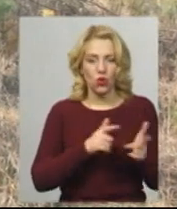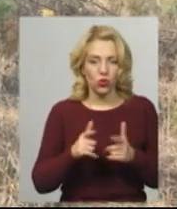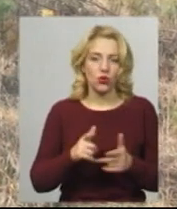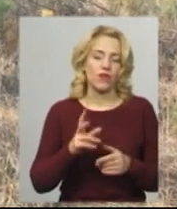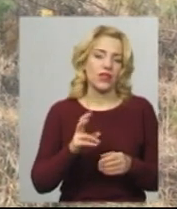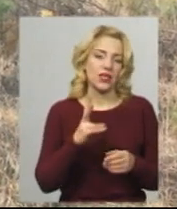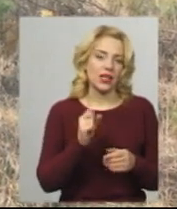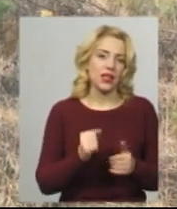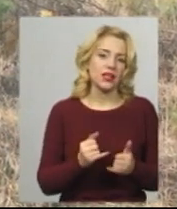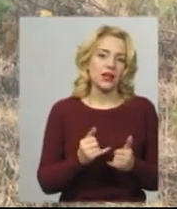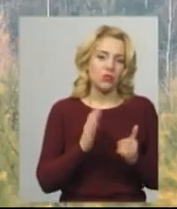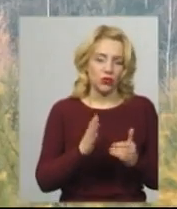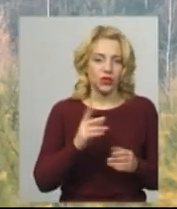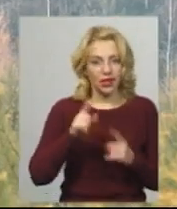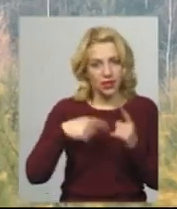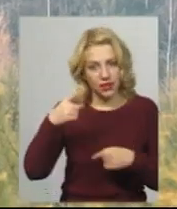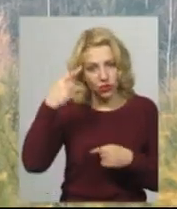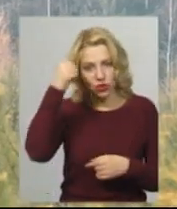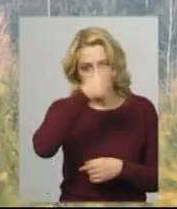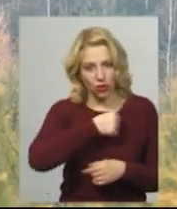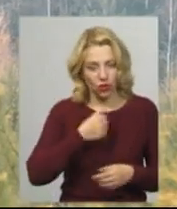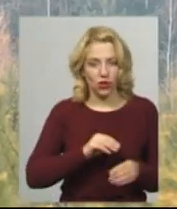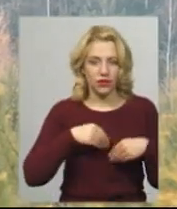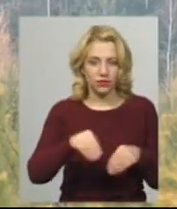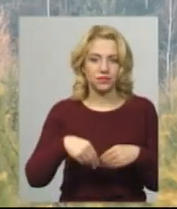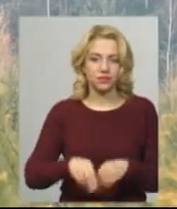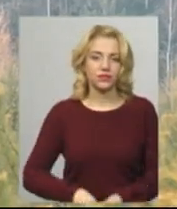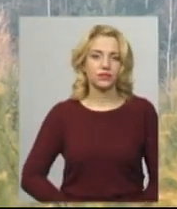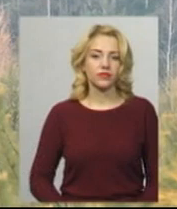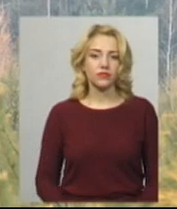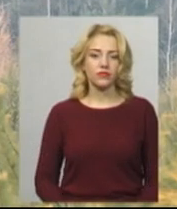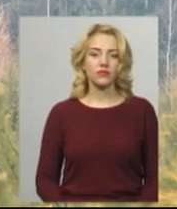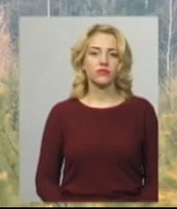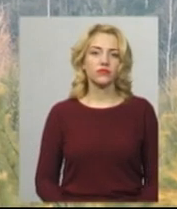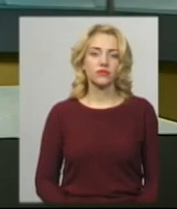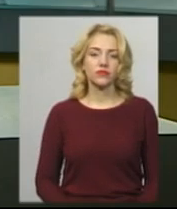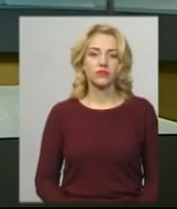та наявність ялинок потрібних розмірів. Леся Боровець, Юрій Чорний. Новини на Суспільному. Хмельниччина.